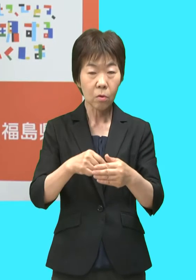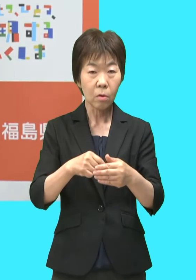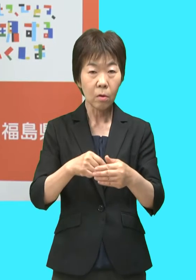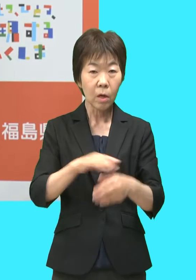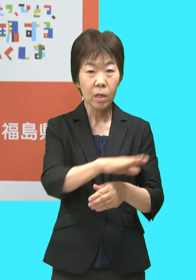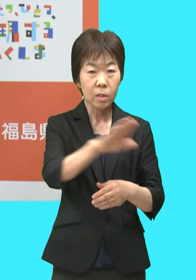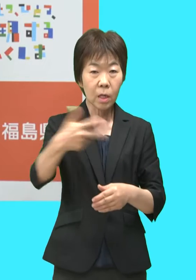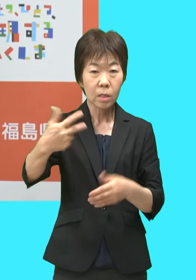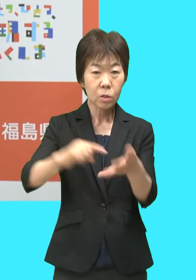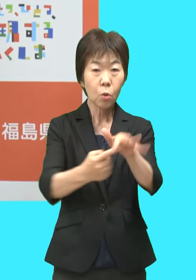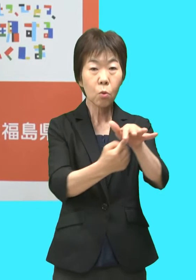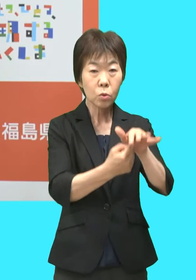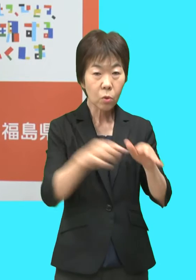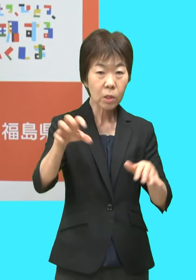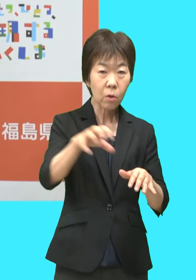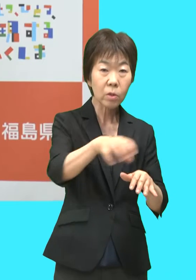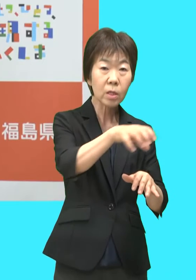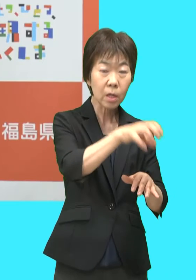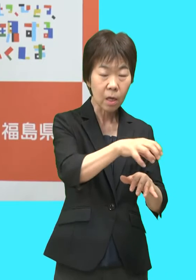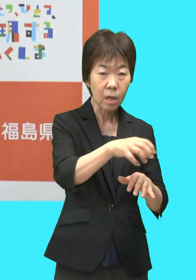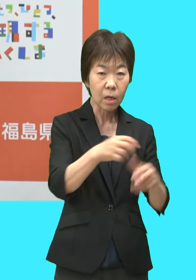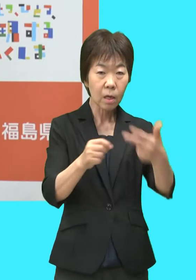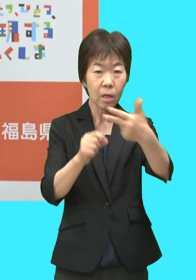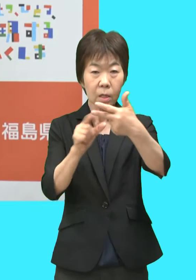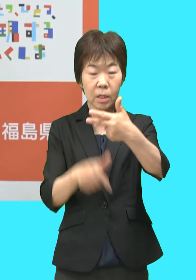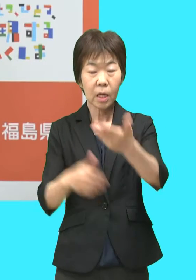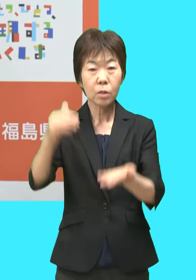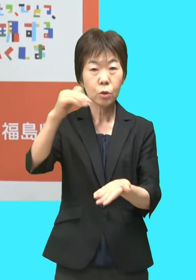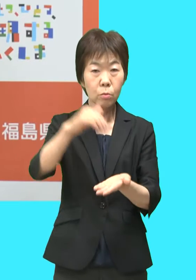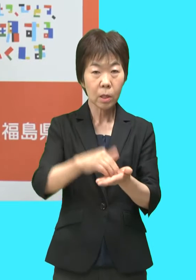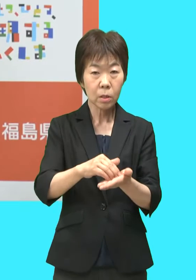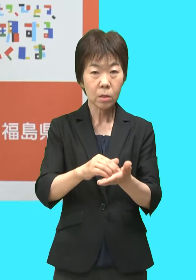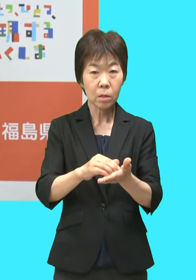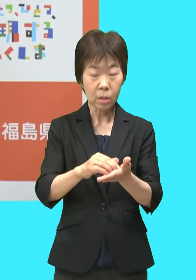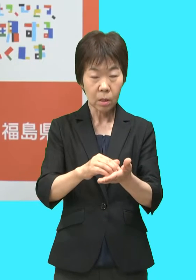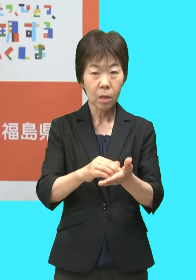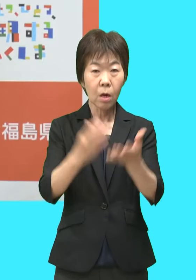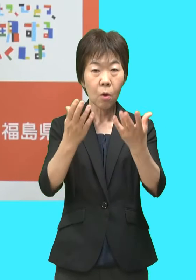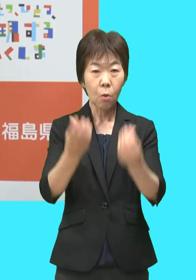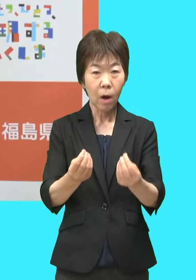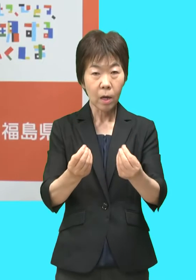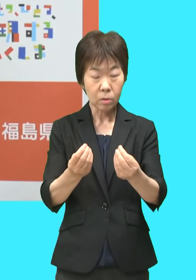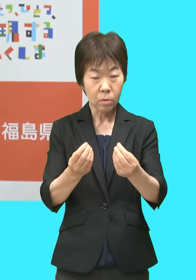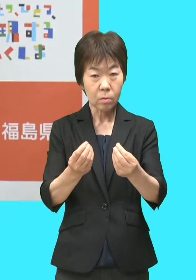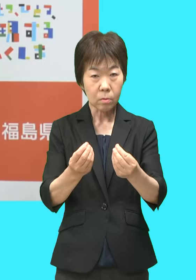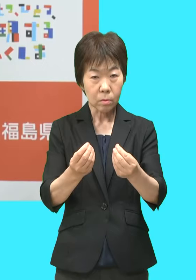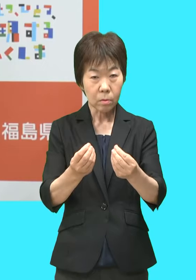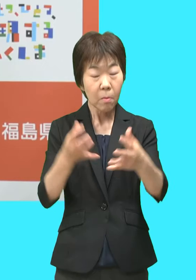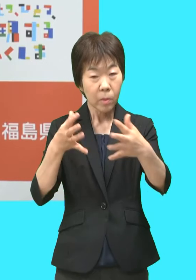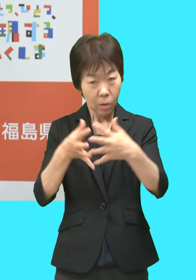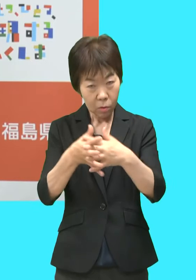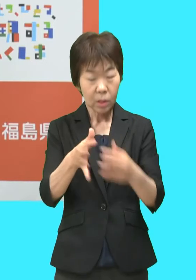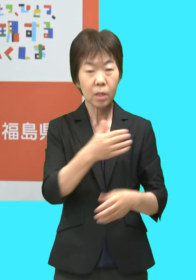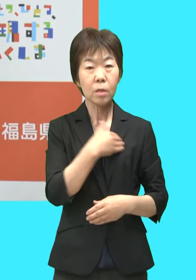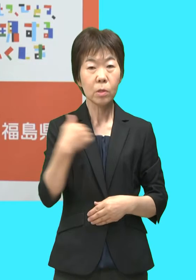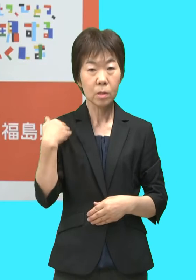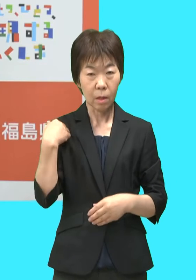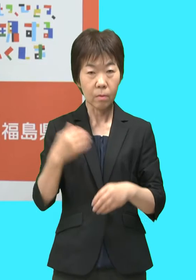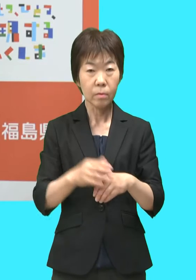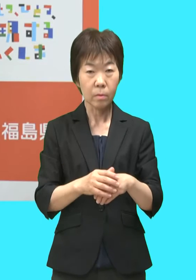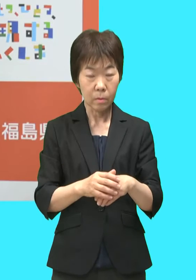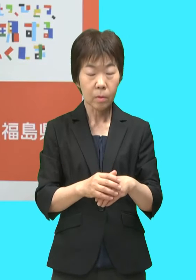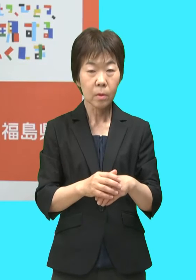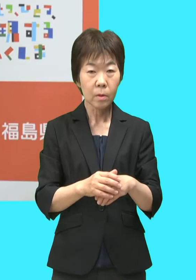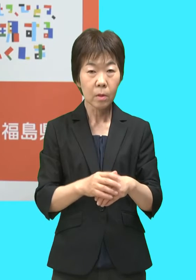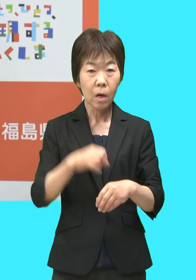全市町村において、7月末接種完了の見通しが立ちました。この高齢